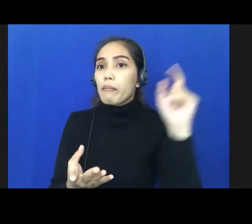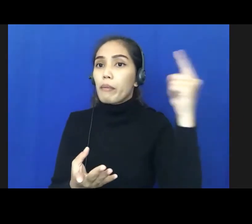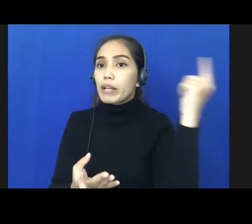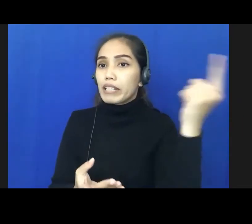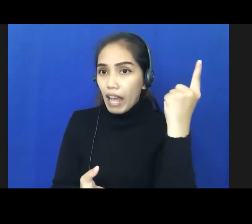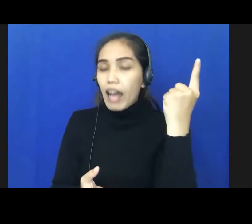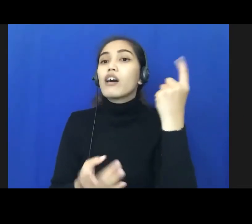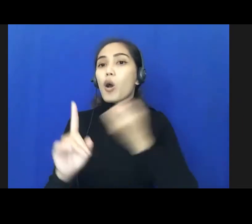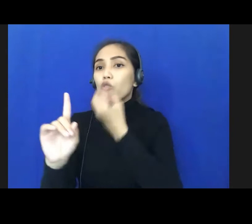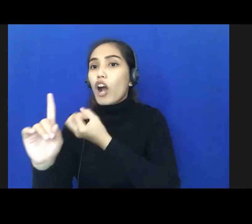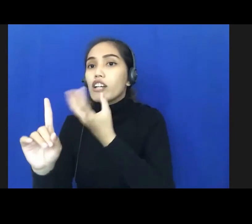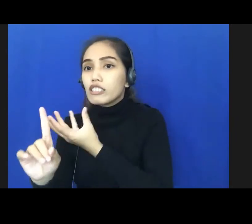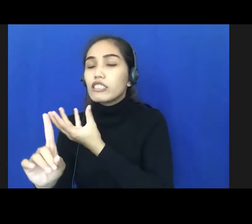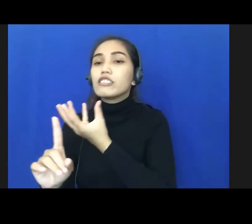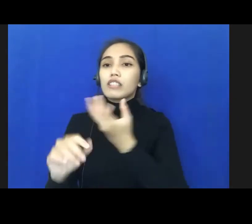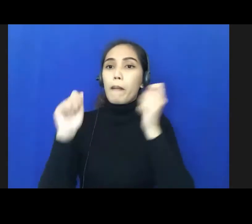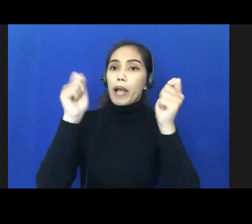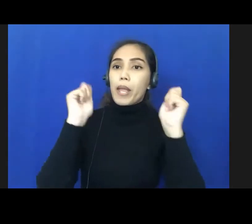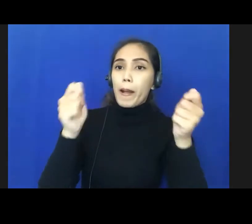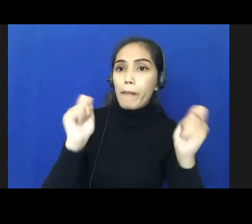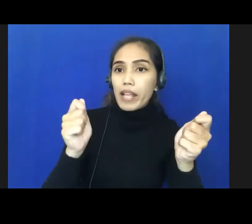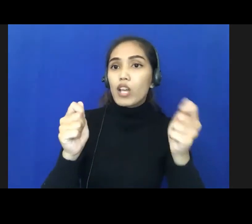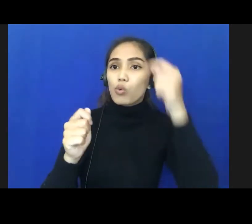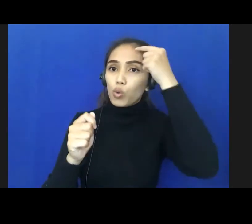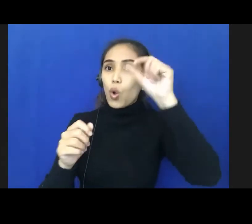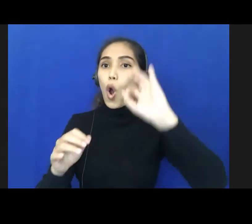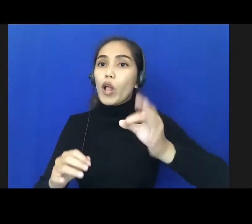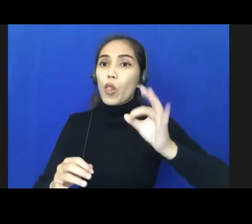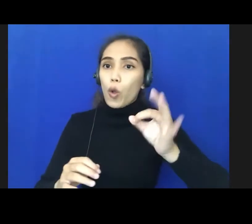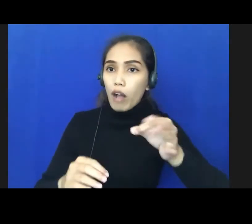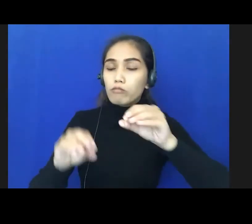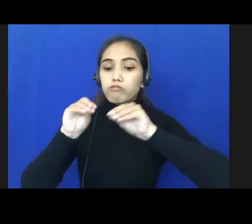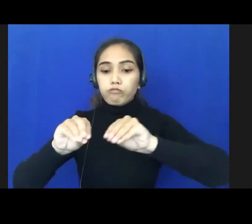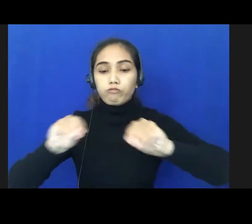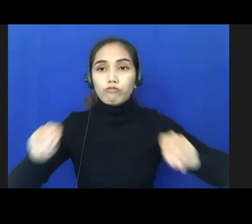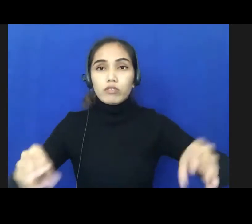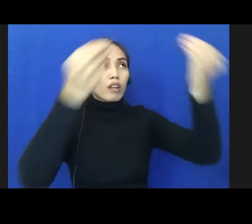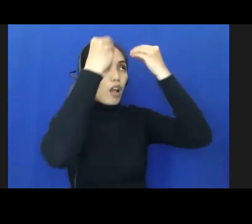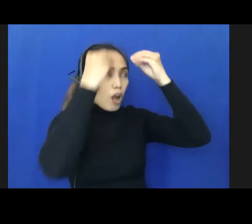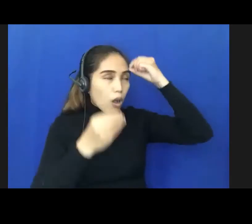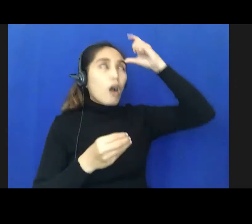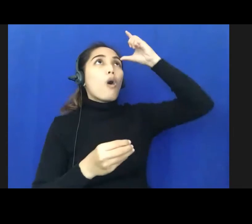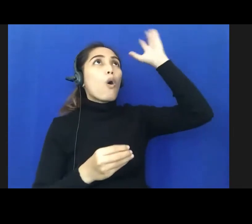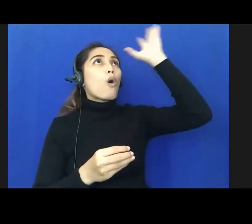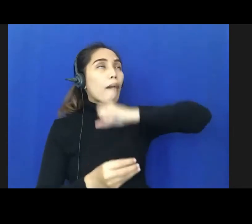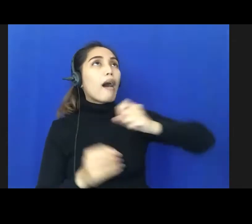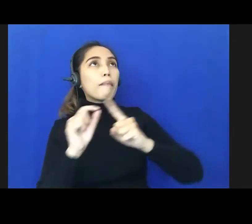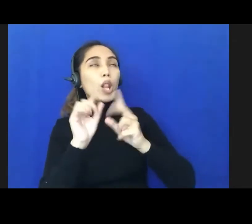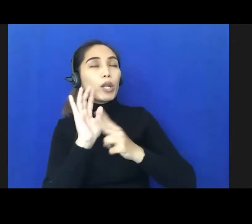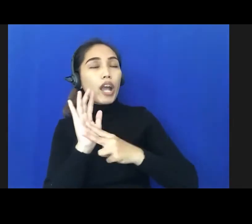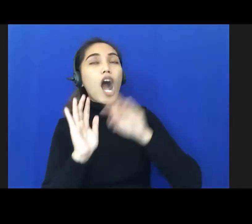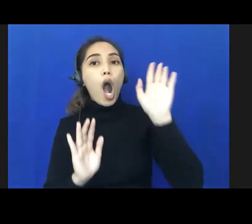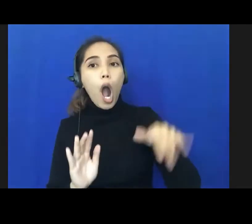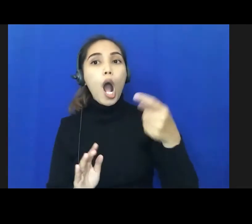mobilisasi sosial, dan kampanye parenting untuk menguatkan peran ayah di dalam keluarga. Strategi kampanye ini mengacu